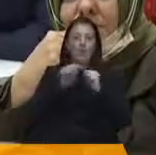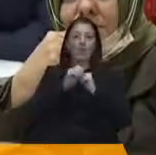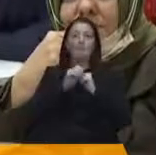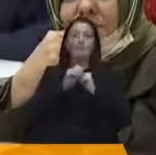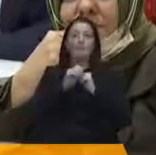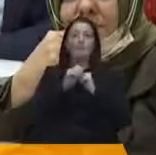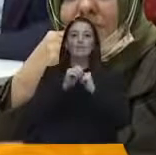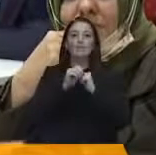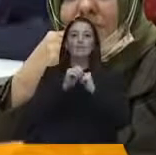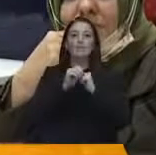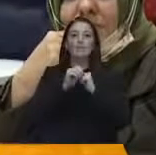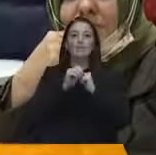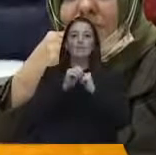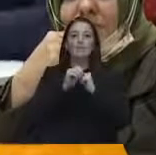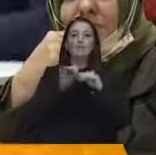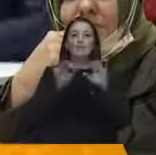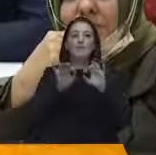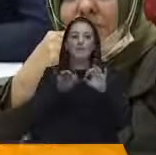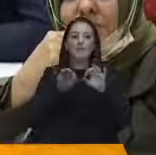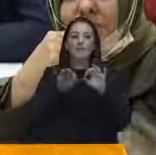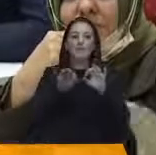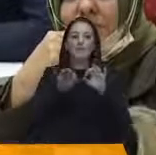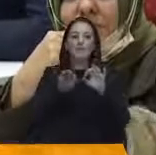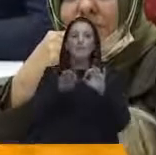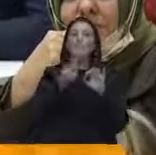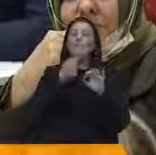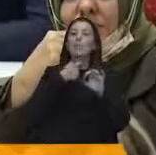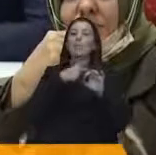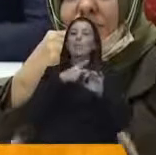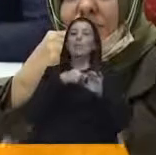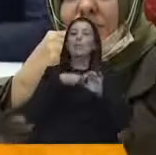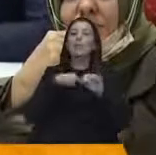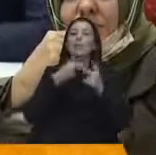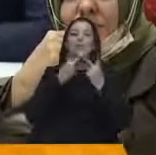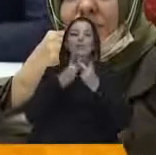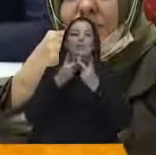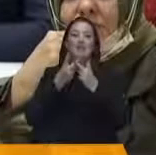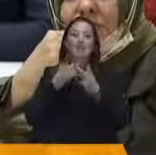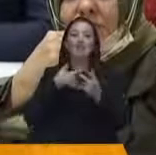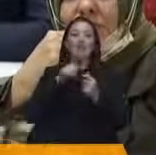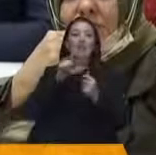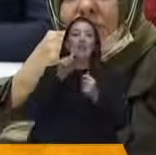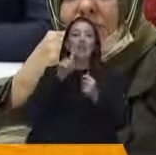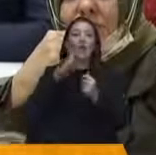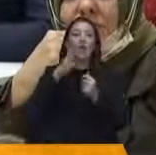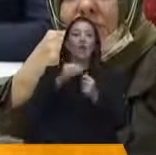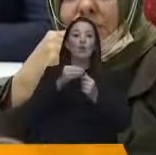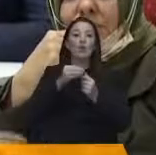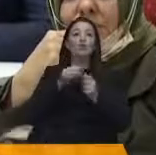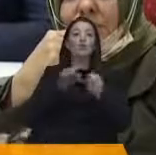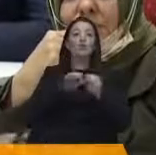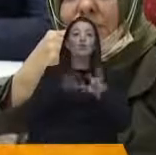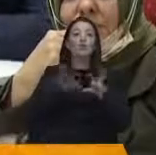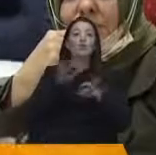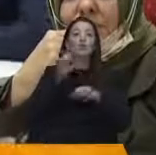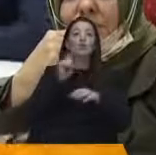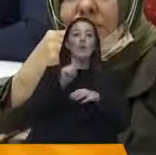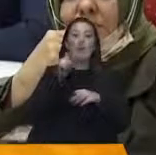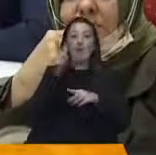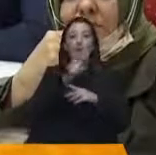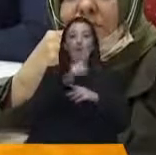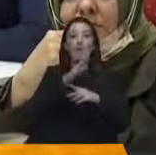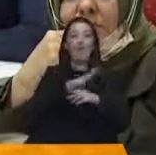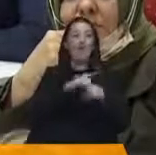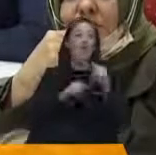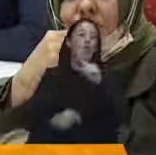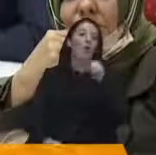Ve tüm bunlar şu an Beykoz Belediyesi'nin web sitesinden canlı olarak yayın yapan kameralar var. O